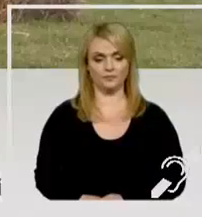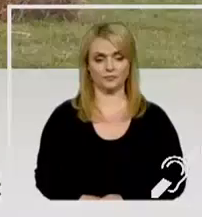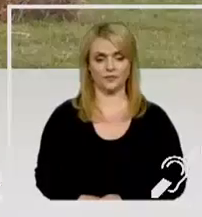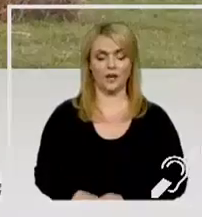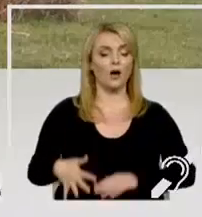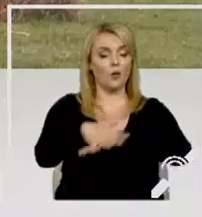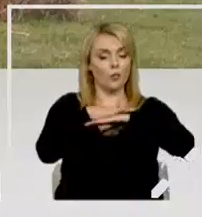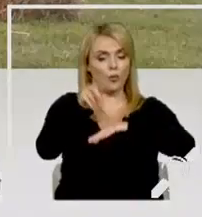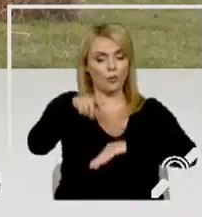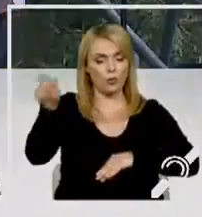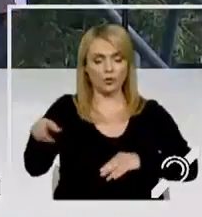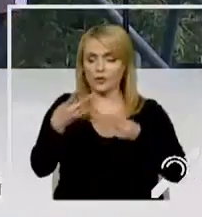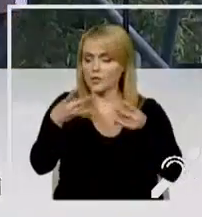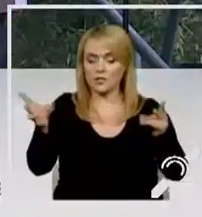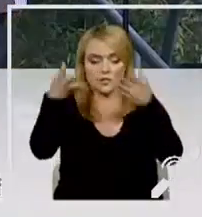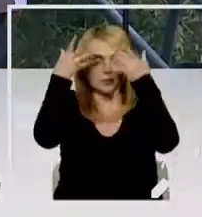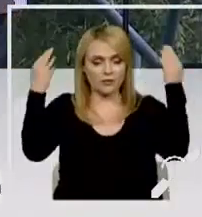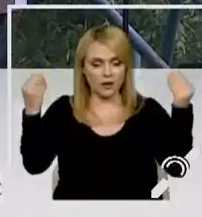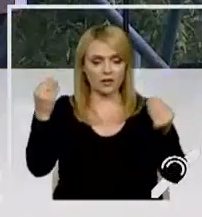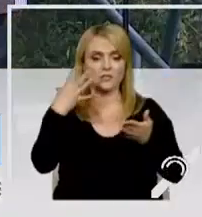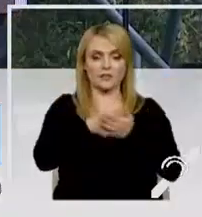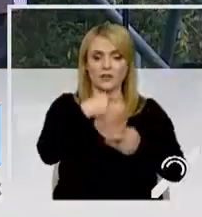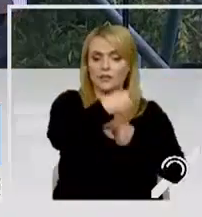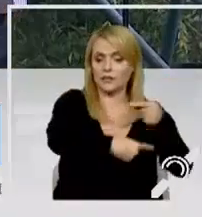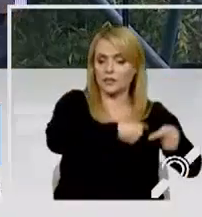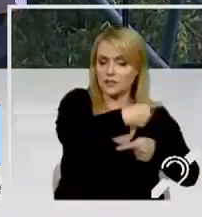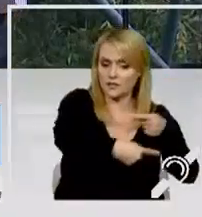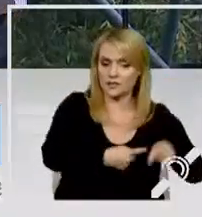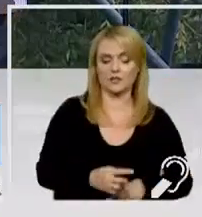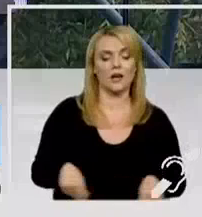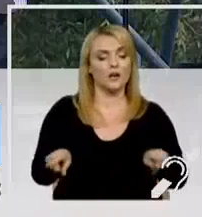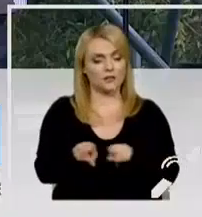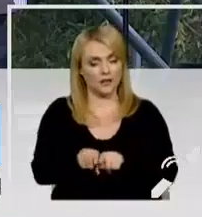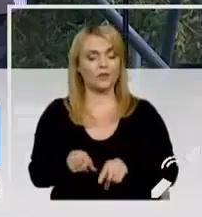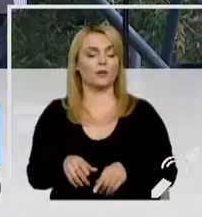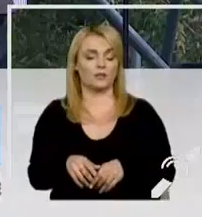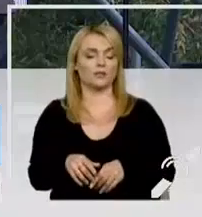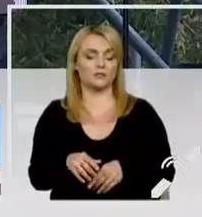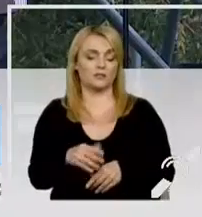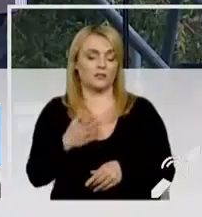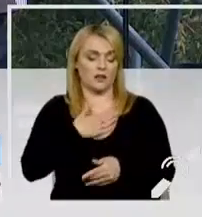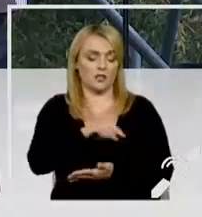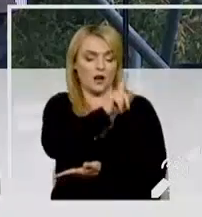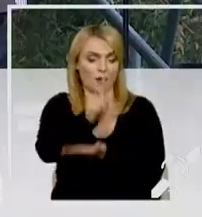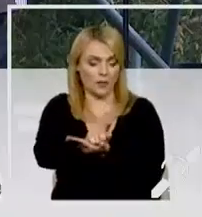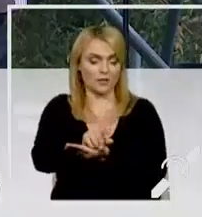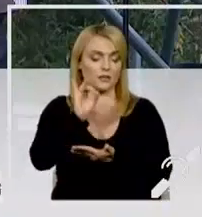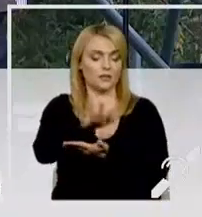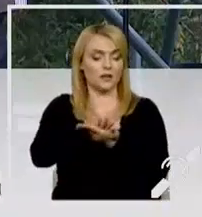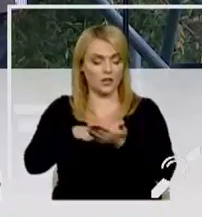tradițiile este un popor care are un viitor nu neapărat foarte luminos. Cred că este datoria noastră și a fiecărei generații